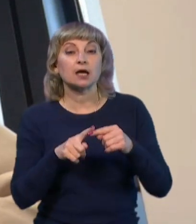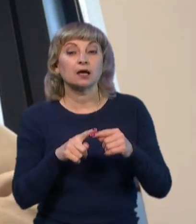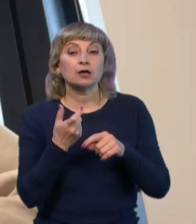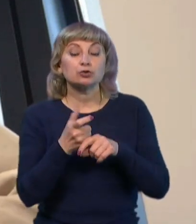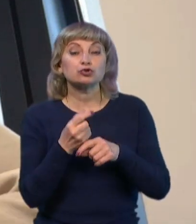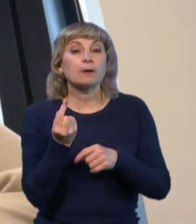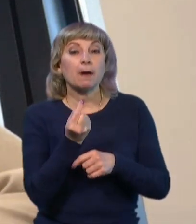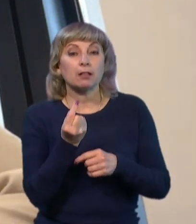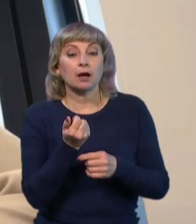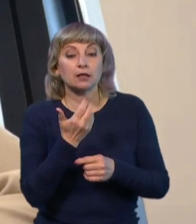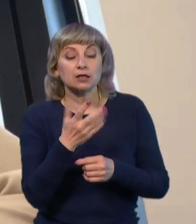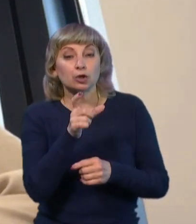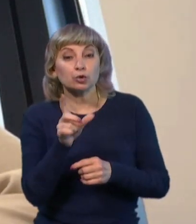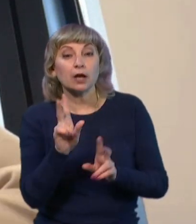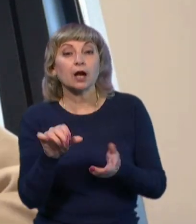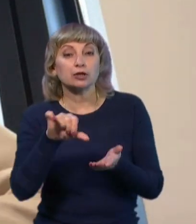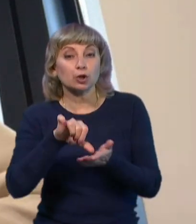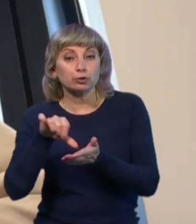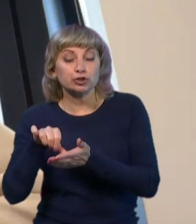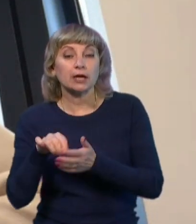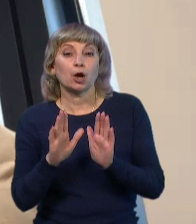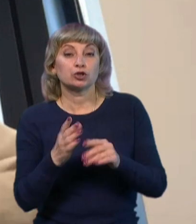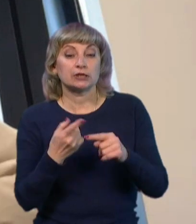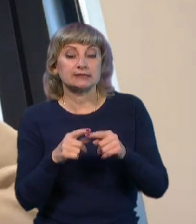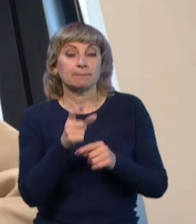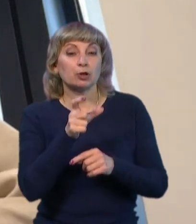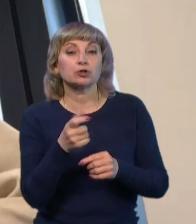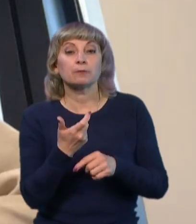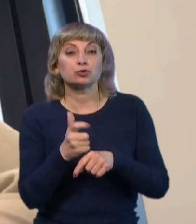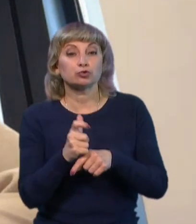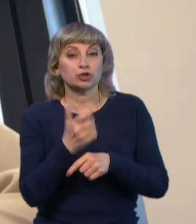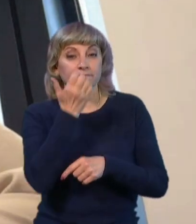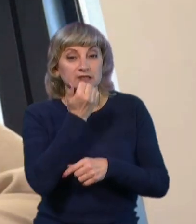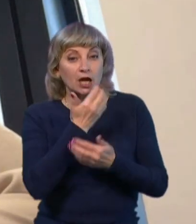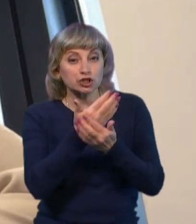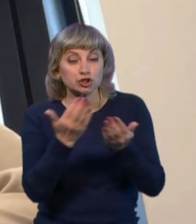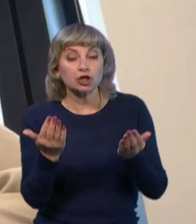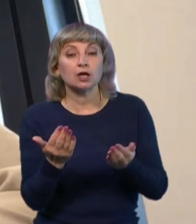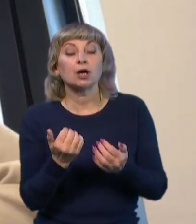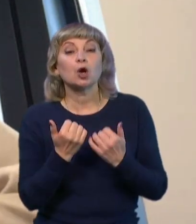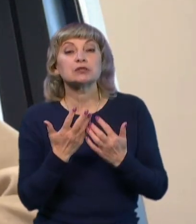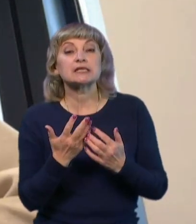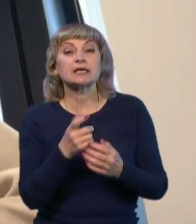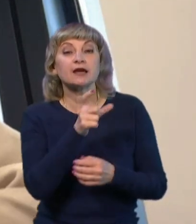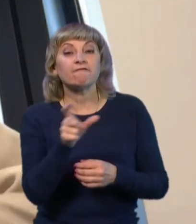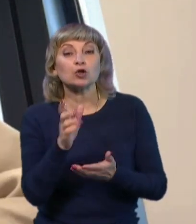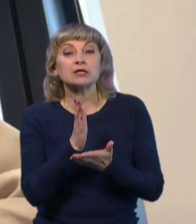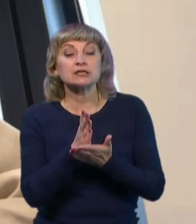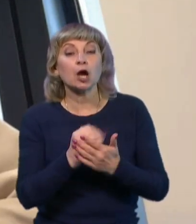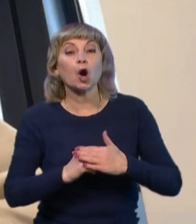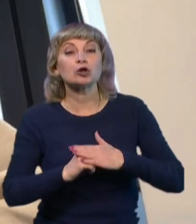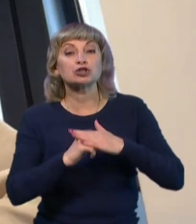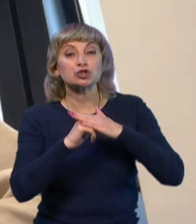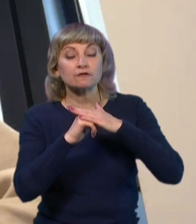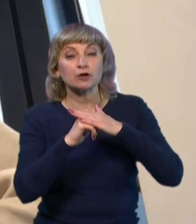надзвичайно мала кількість людей, яка долучається, хоча і цим людям ми надзвичайно вдячні, оскільки вони є